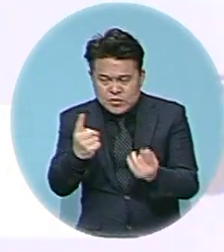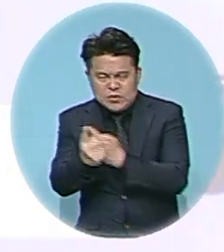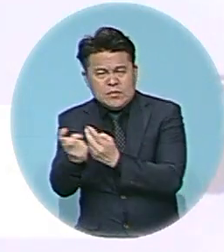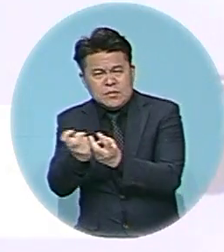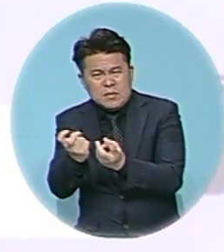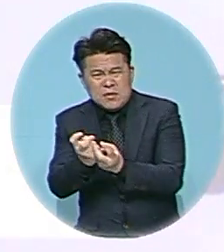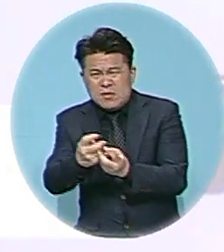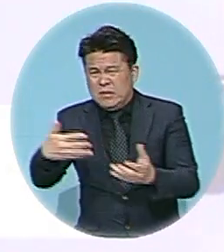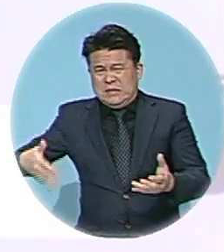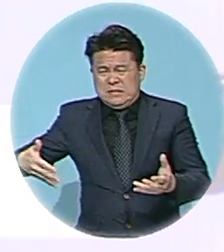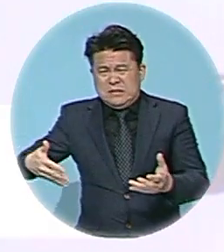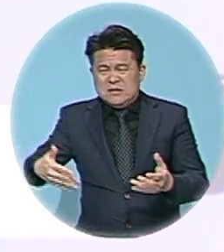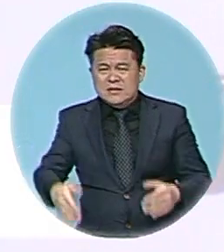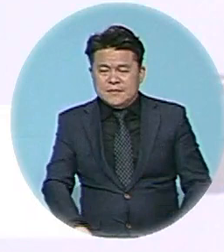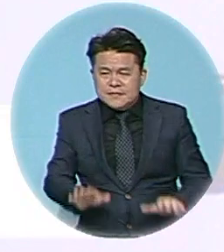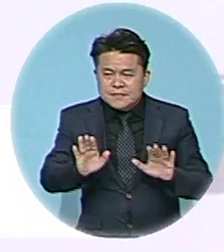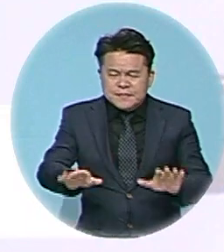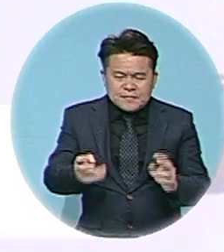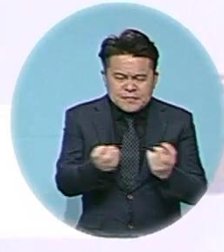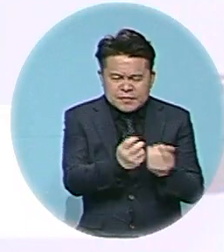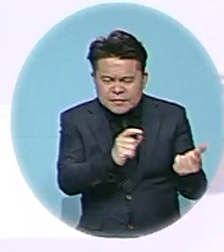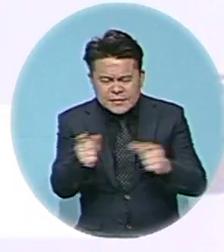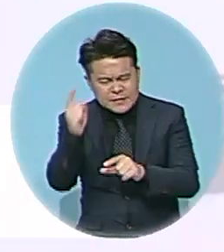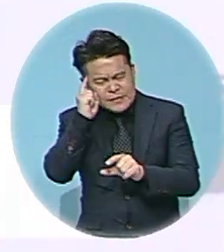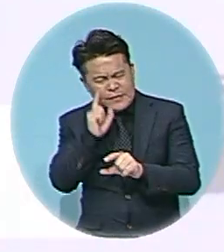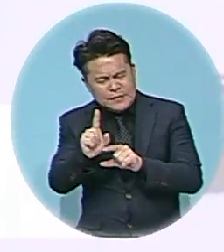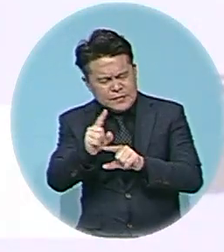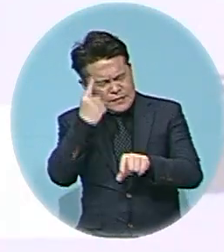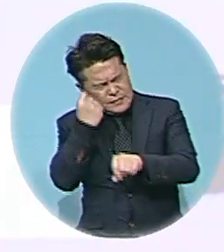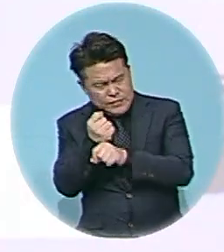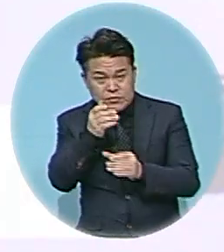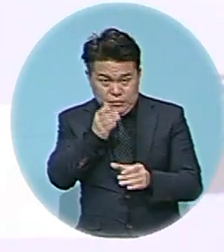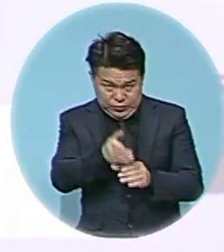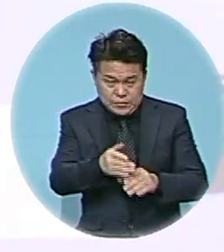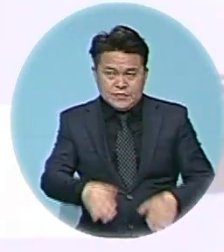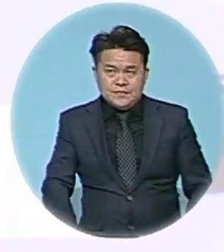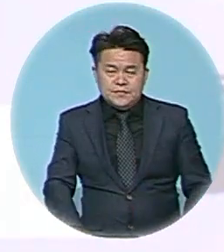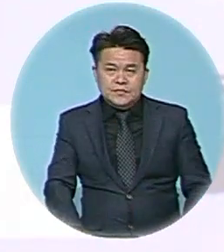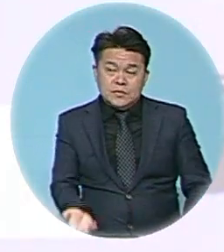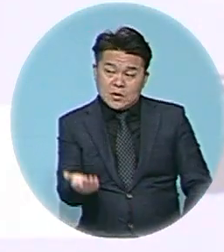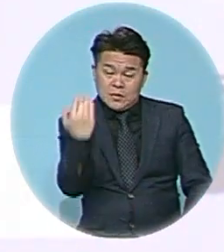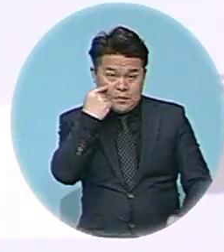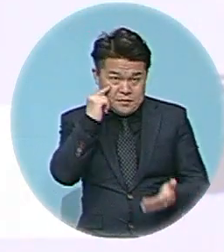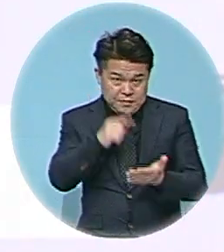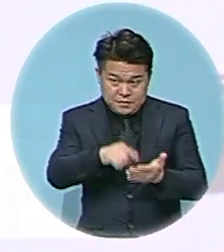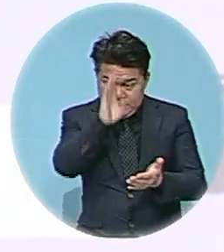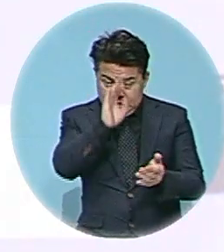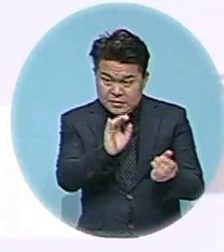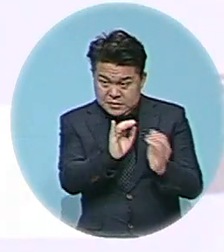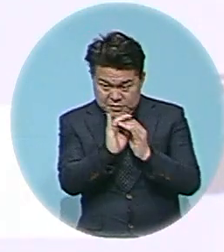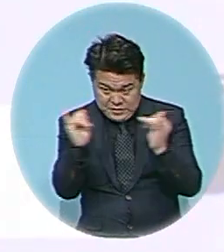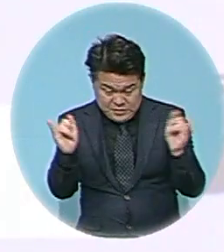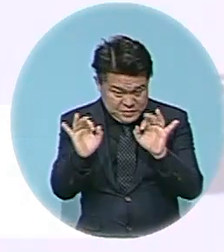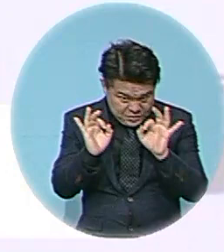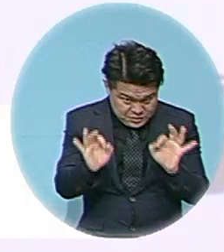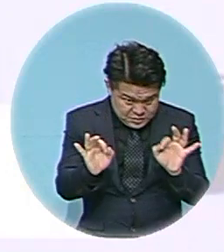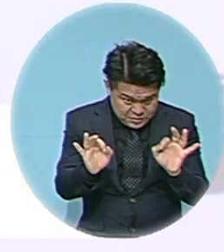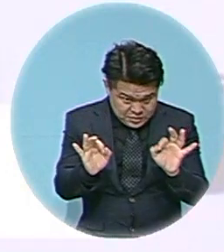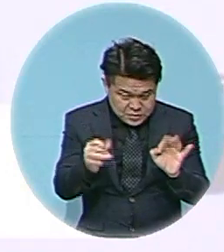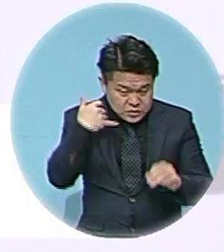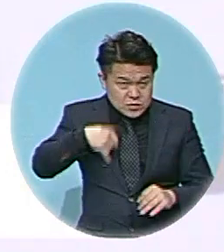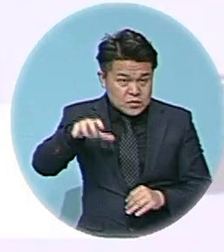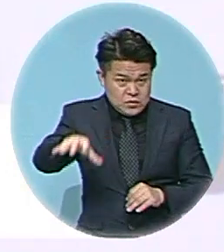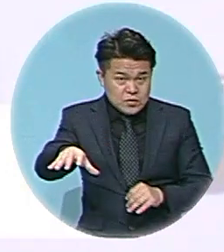상황입니다. 정부도 다각적인 대책을 고민하고 있습니다. 최근 발견되는 환자들의 특성을 보면